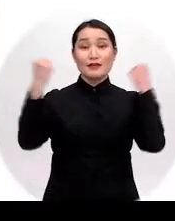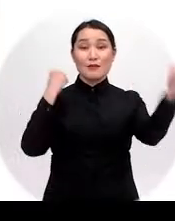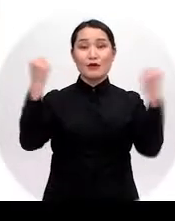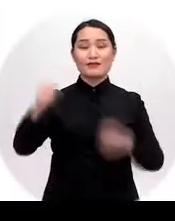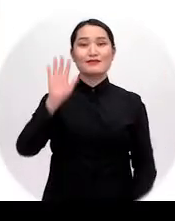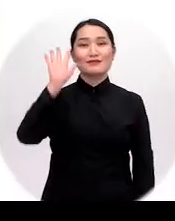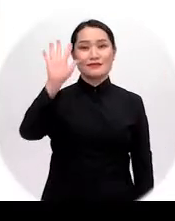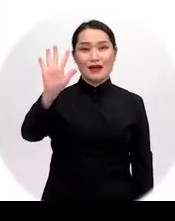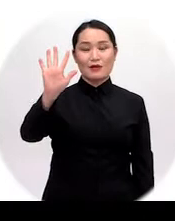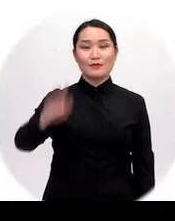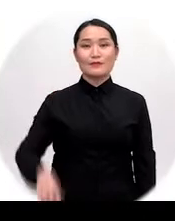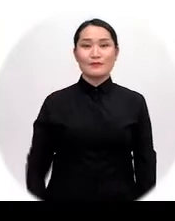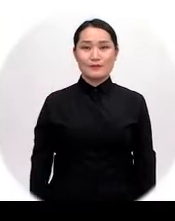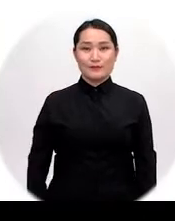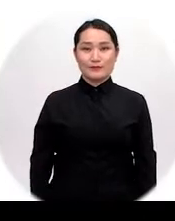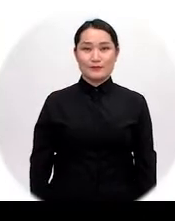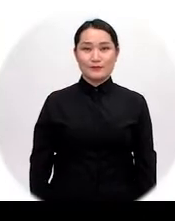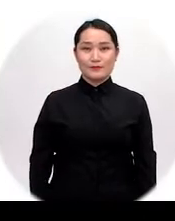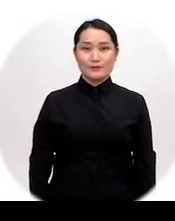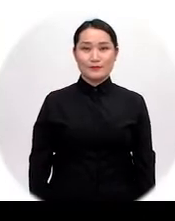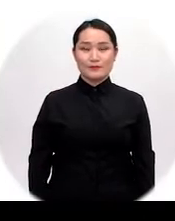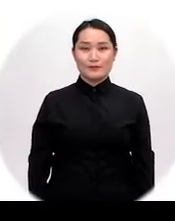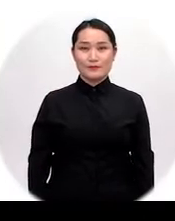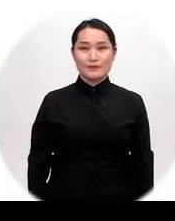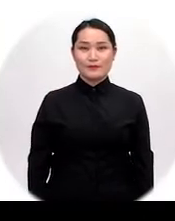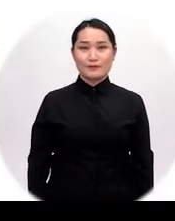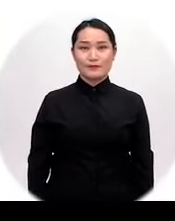тамирын хичээл орж байвал 5 номер.